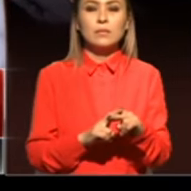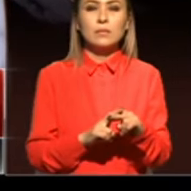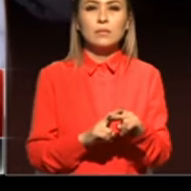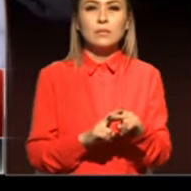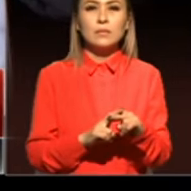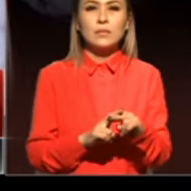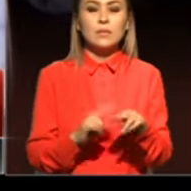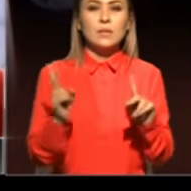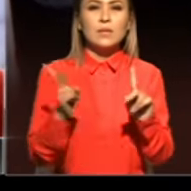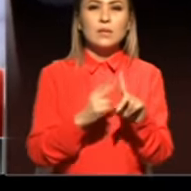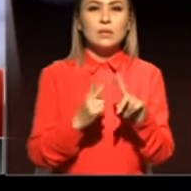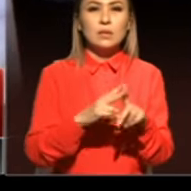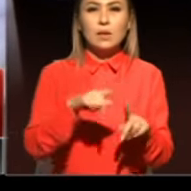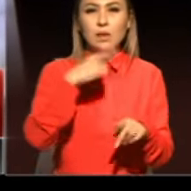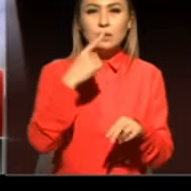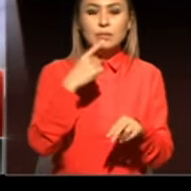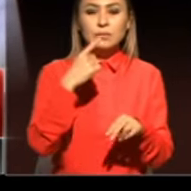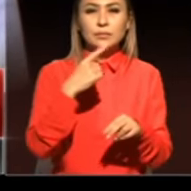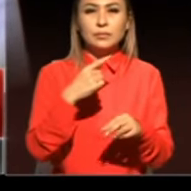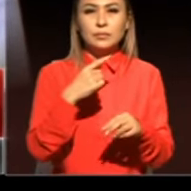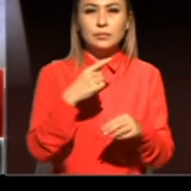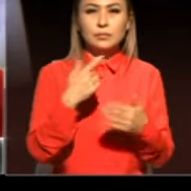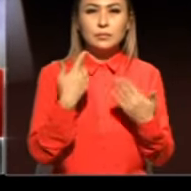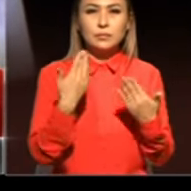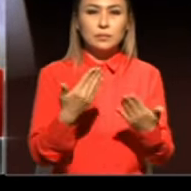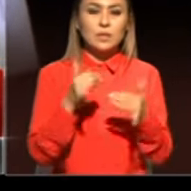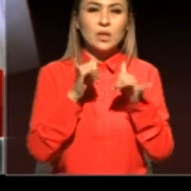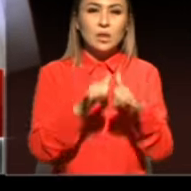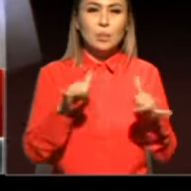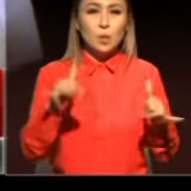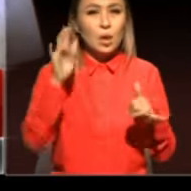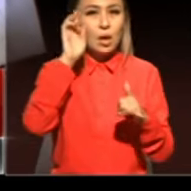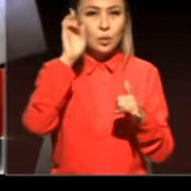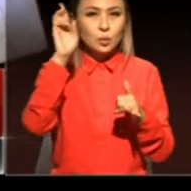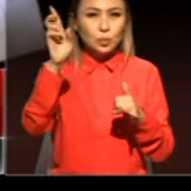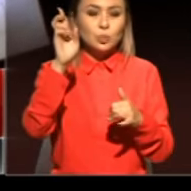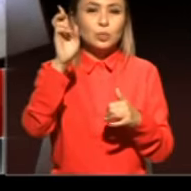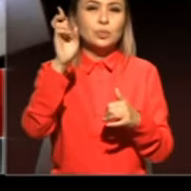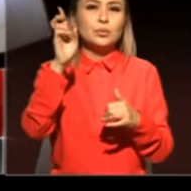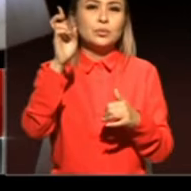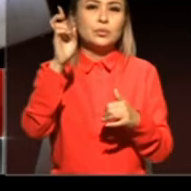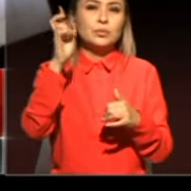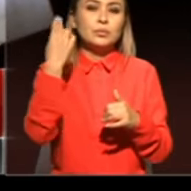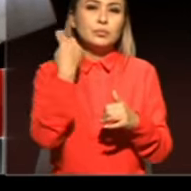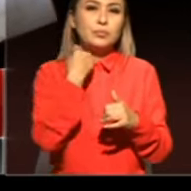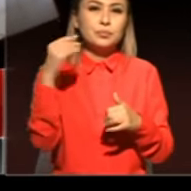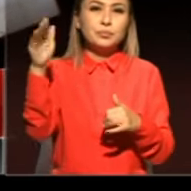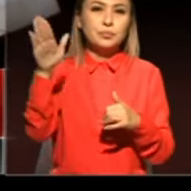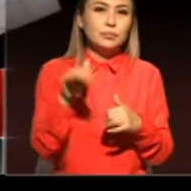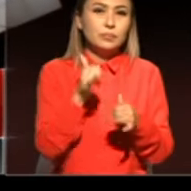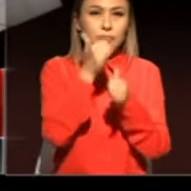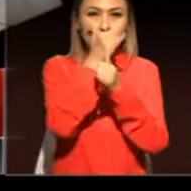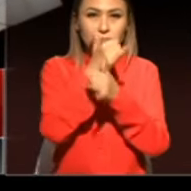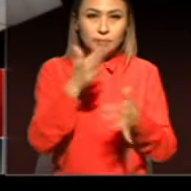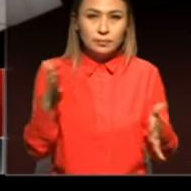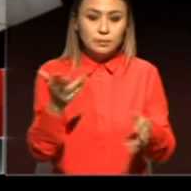Екінші айтарып кететін нәрсе, біз жаңа дамыған елдер сияқты қарызды ала бере алмаймыз.